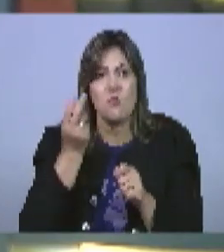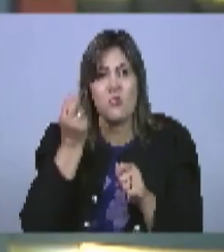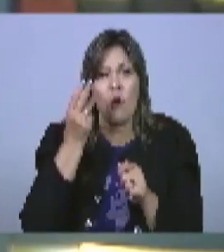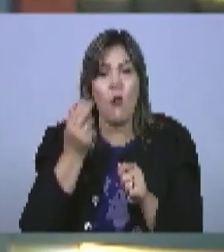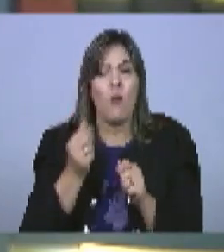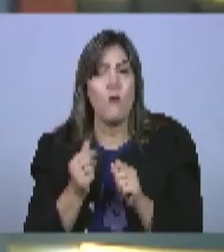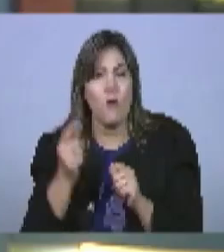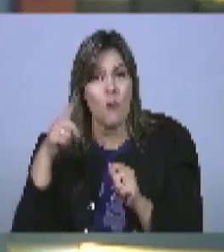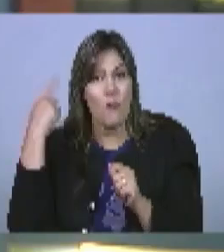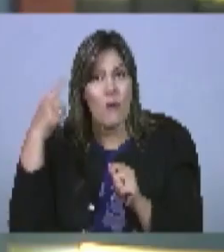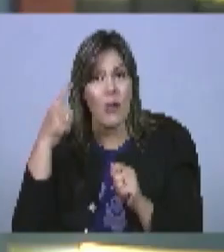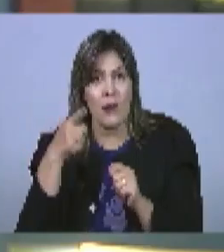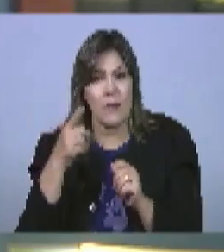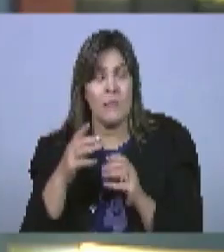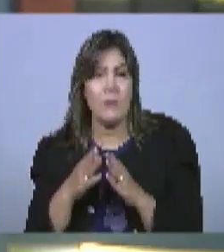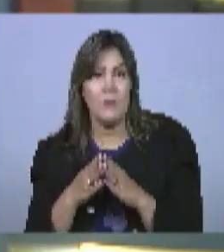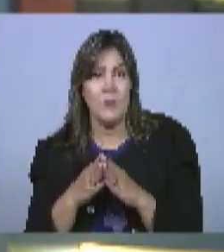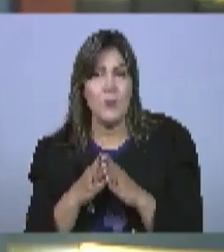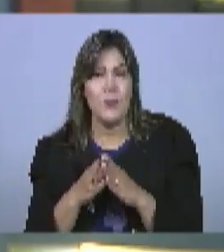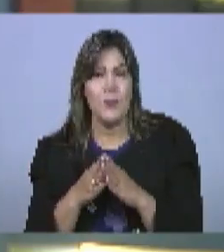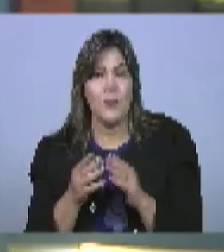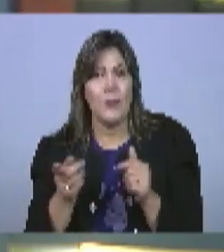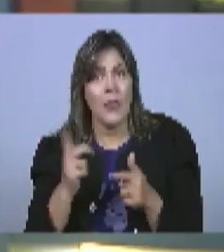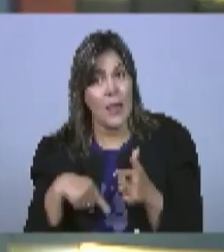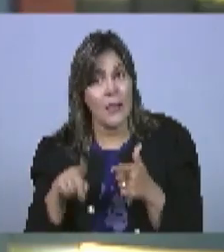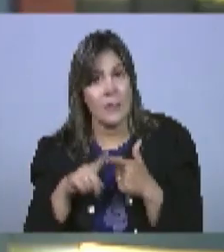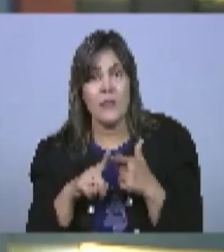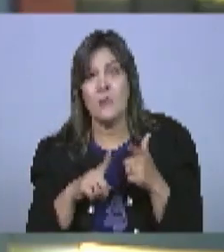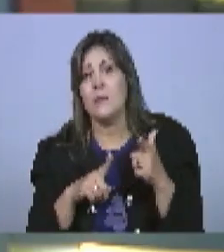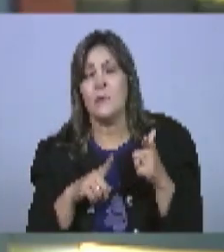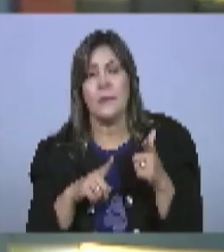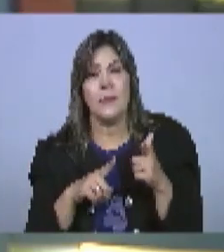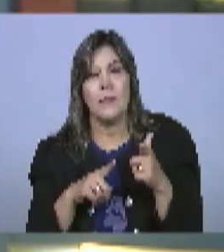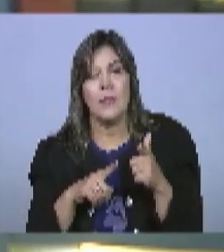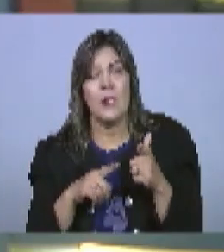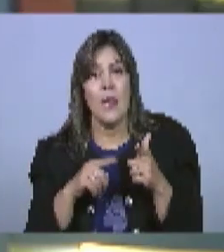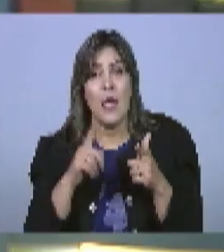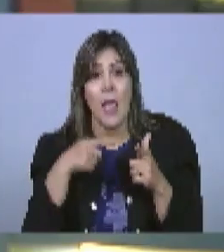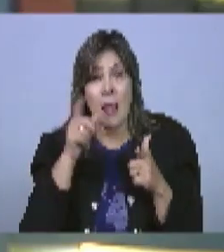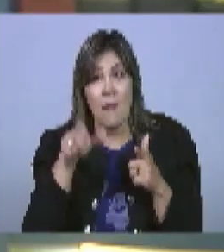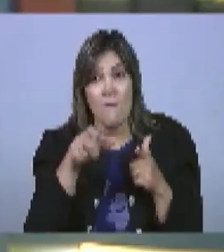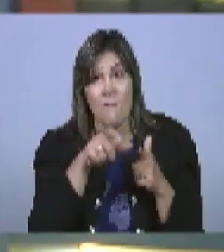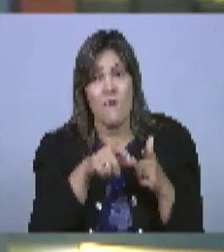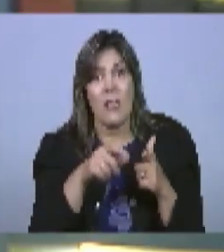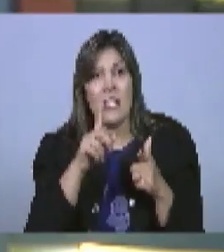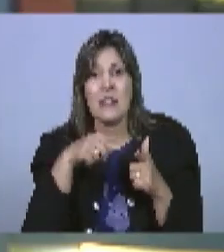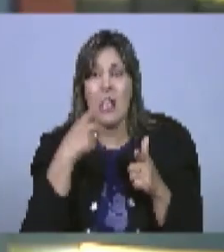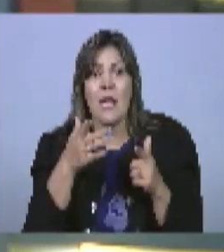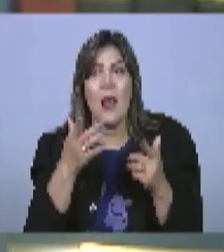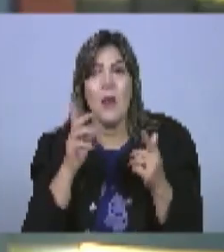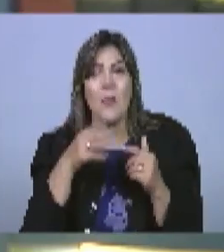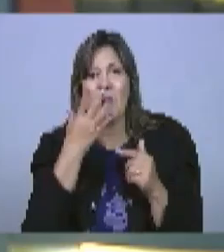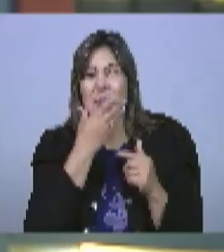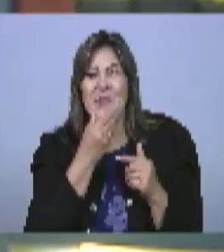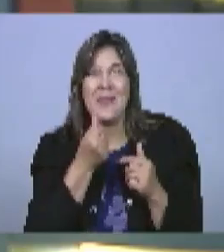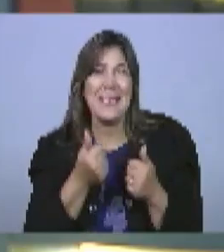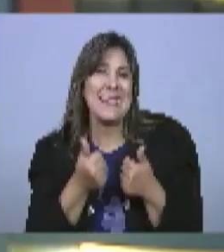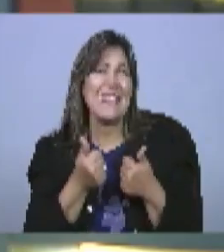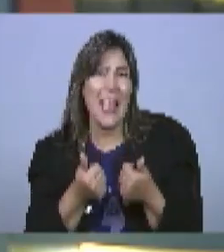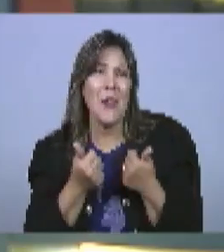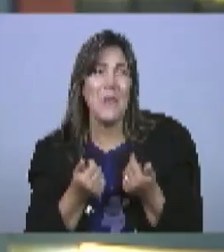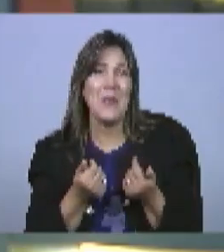والفكري الامر التاني جالك بعض الناس اللي انا بعتبرهم ظرفاء